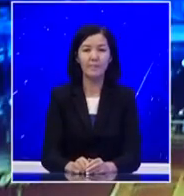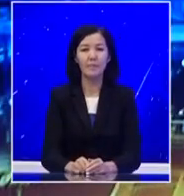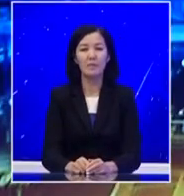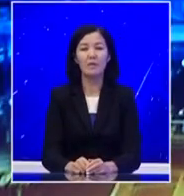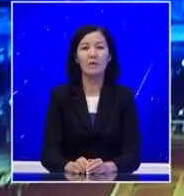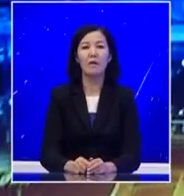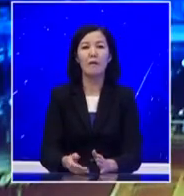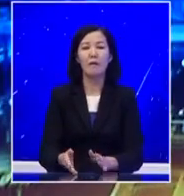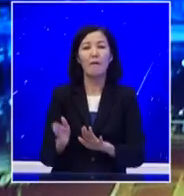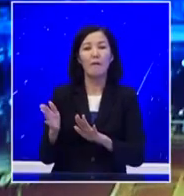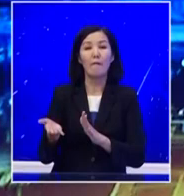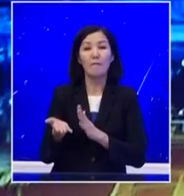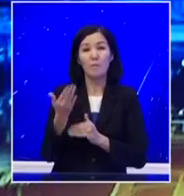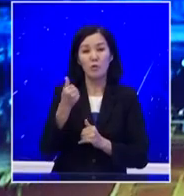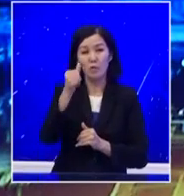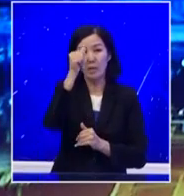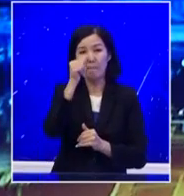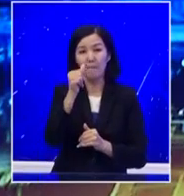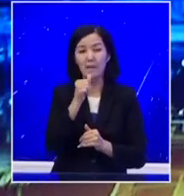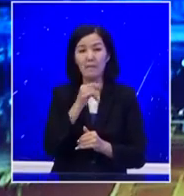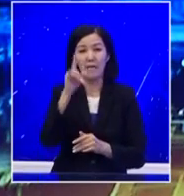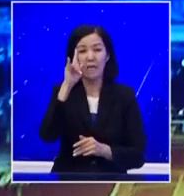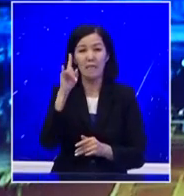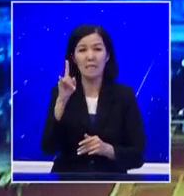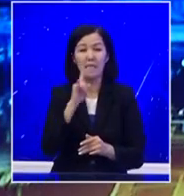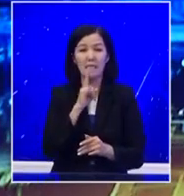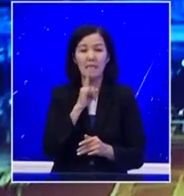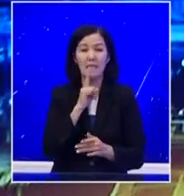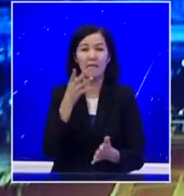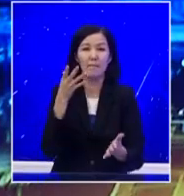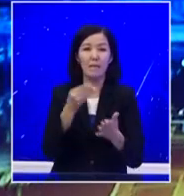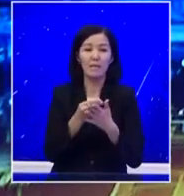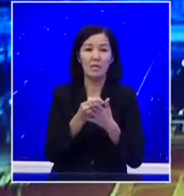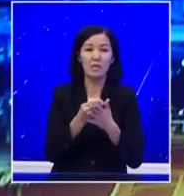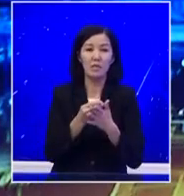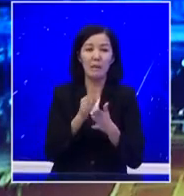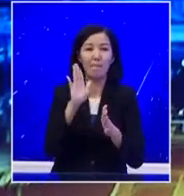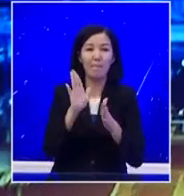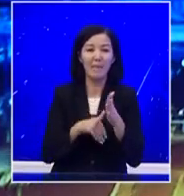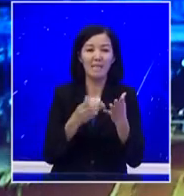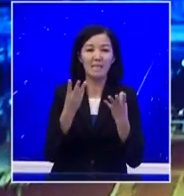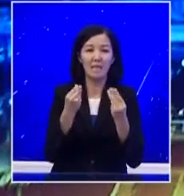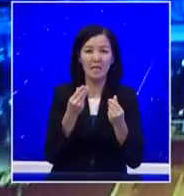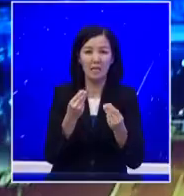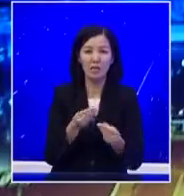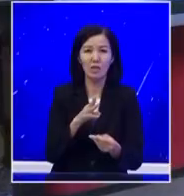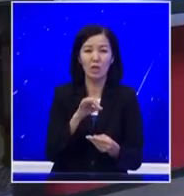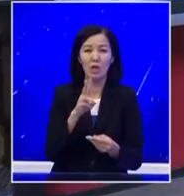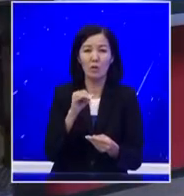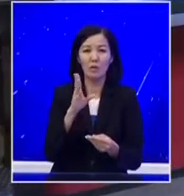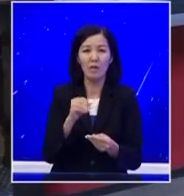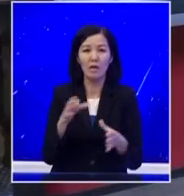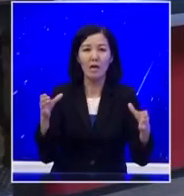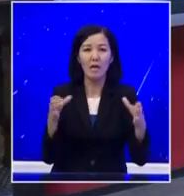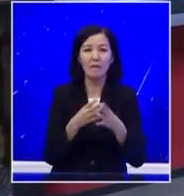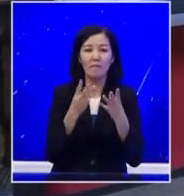прошлом месяцев когда станет сразу на треть выросли безналичные платежи сумма превысила 2 триллиона тенге в ассоциации